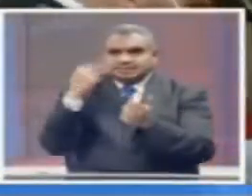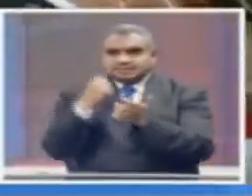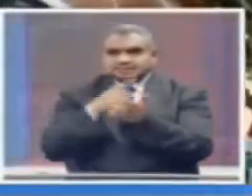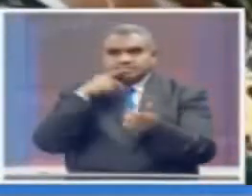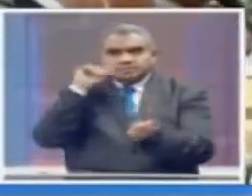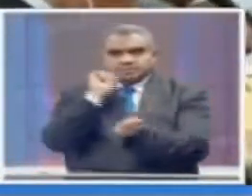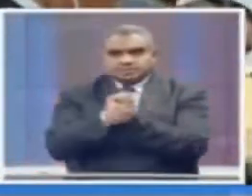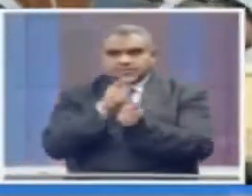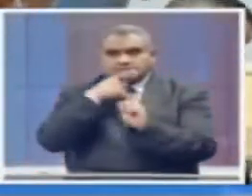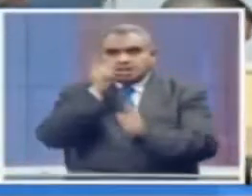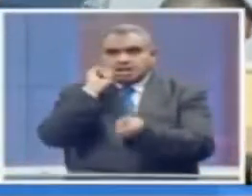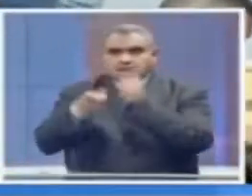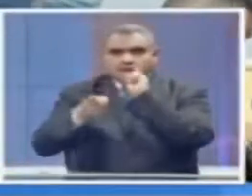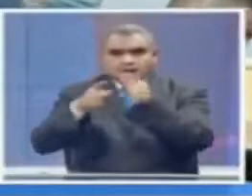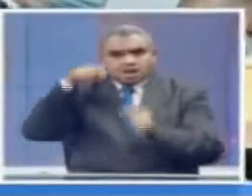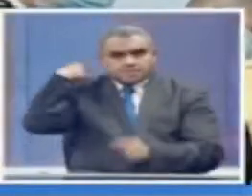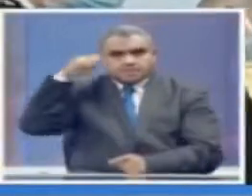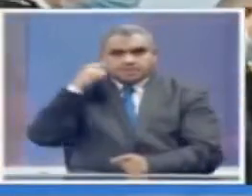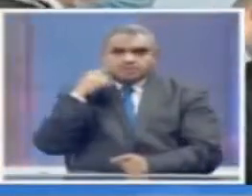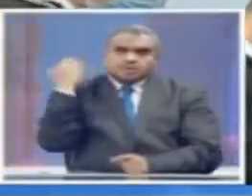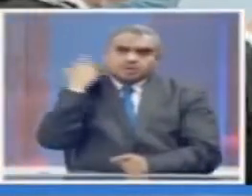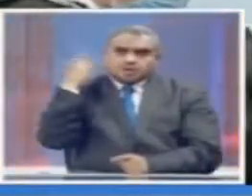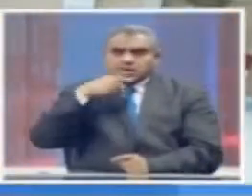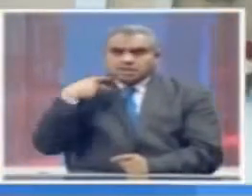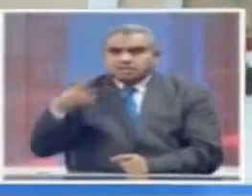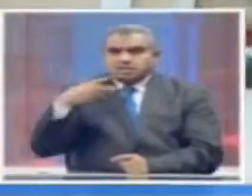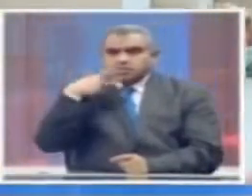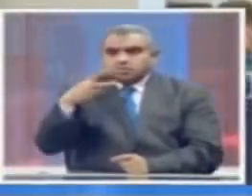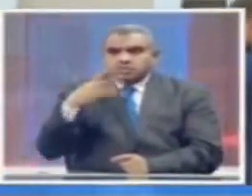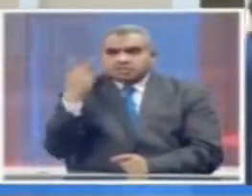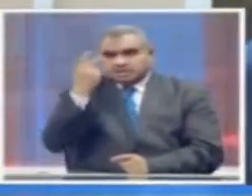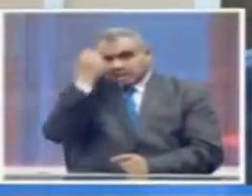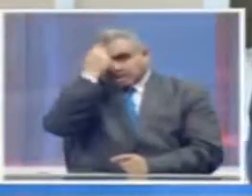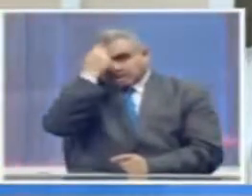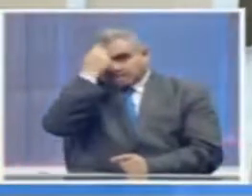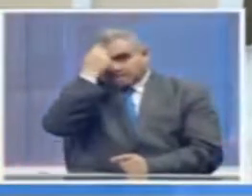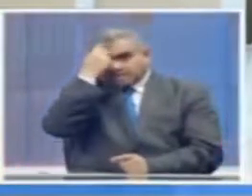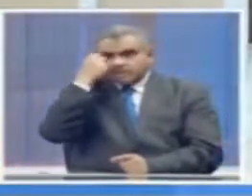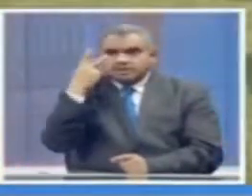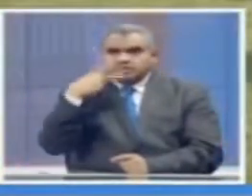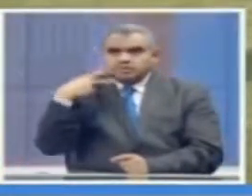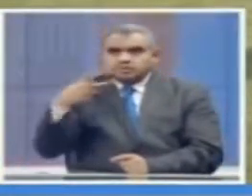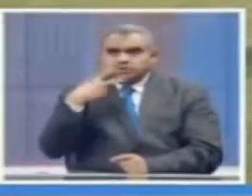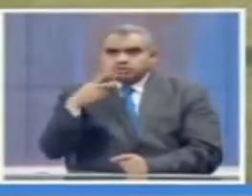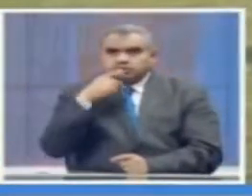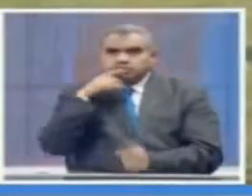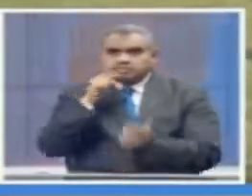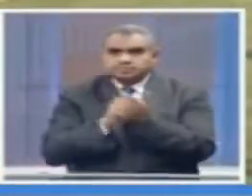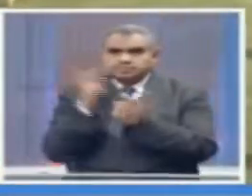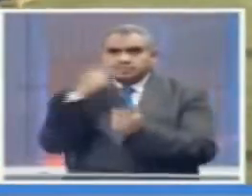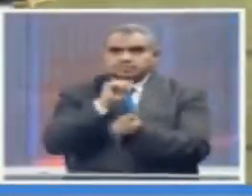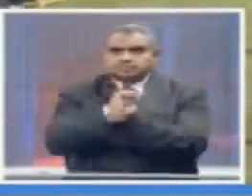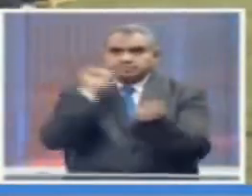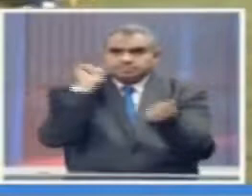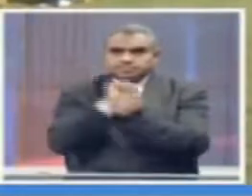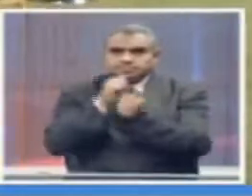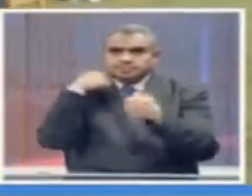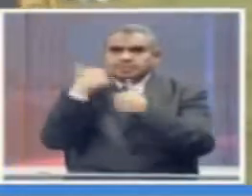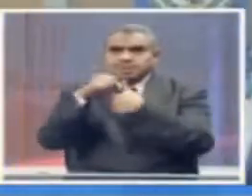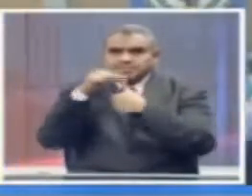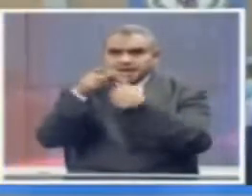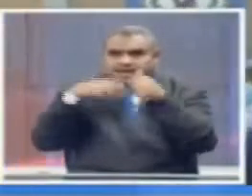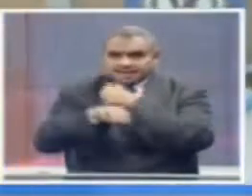لتنفيذ قرار رئيس الجمهورية رقم 22 لعام 2021 بشأن العفو عن باقي مدة